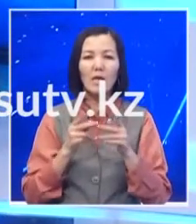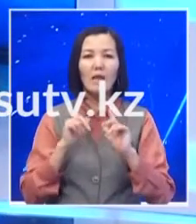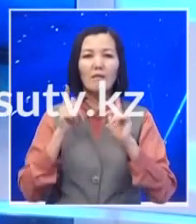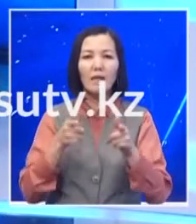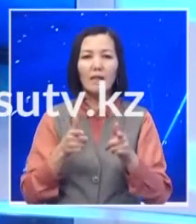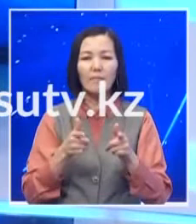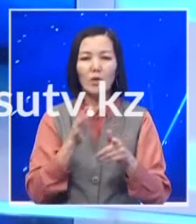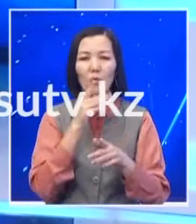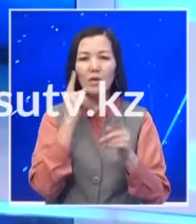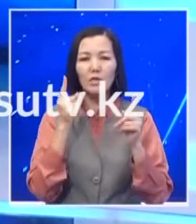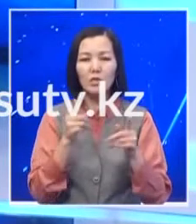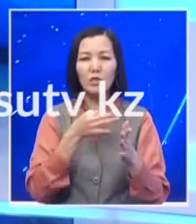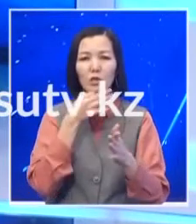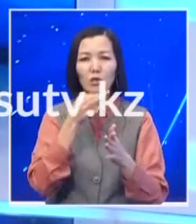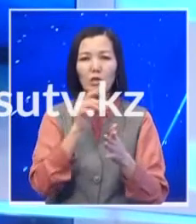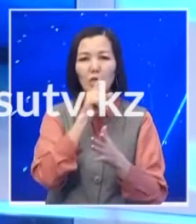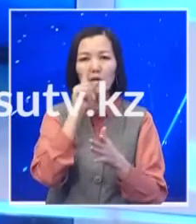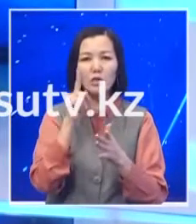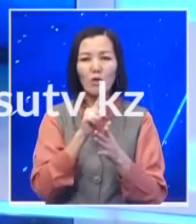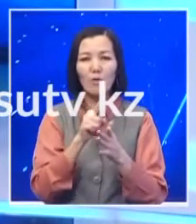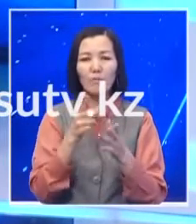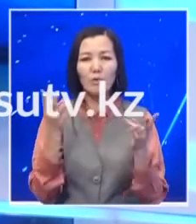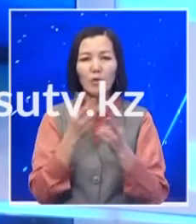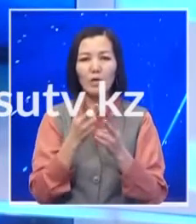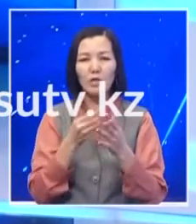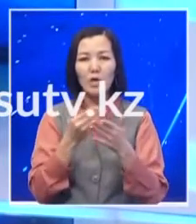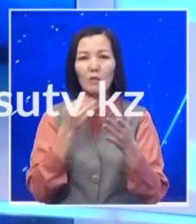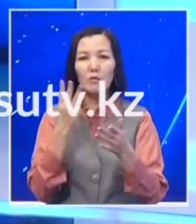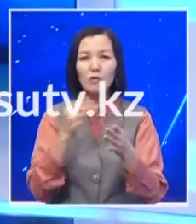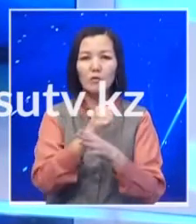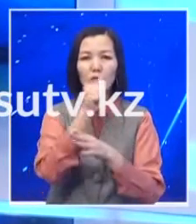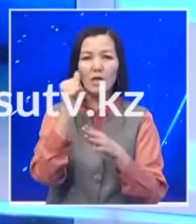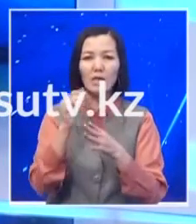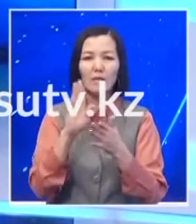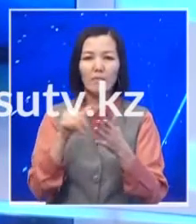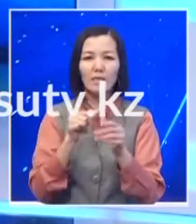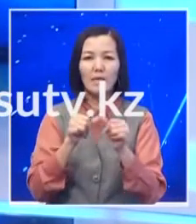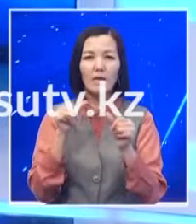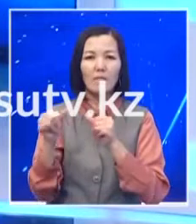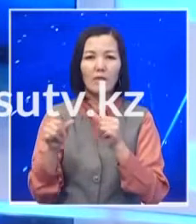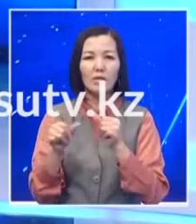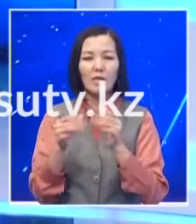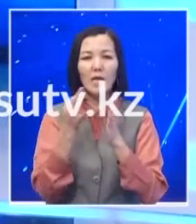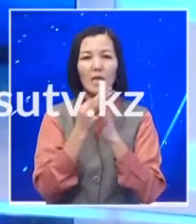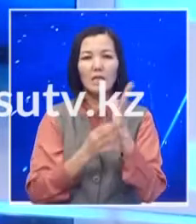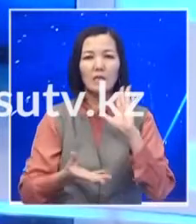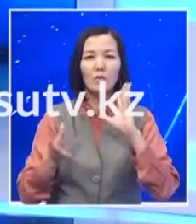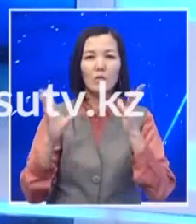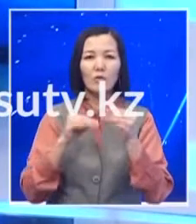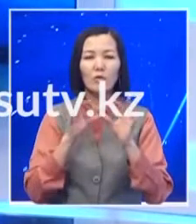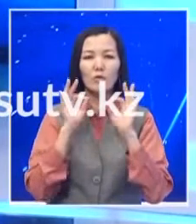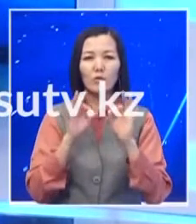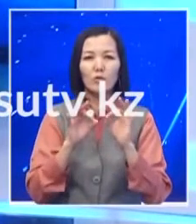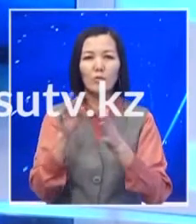белгіленген уақыт ішінде сұрақтарға жауап беріп үлгеруі қажет. Бұрынғы 3 сағаттық сынақтың басты айырмашылығы, мұнан тест қорытындысы